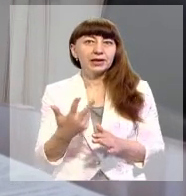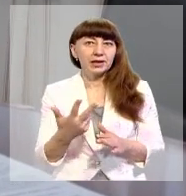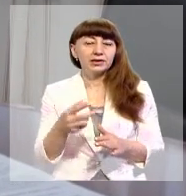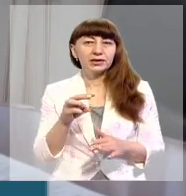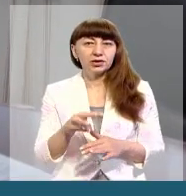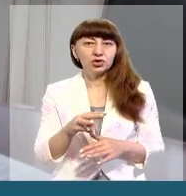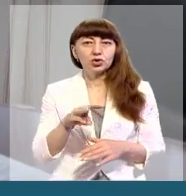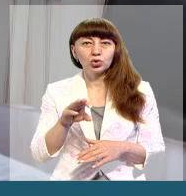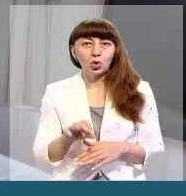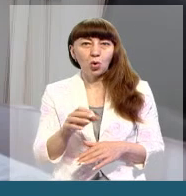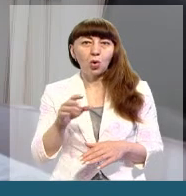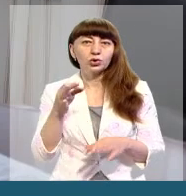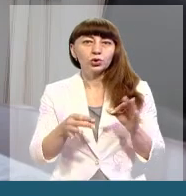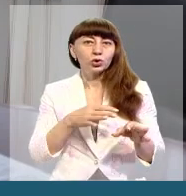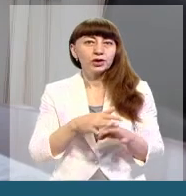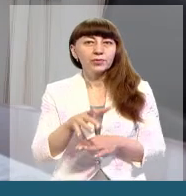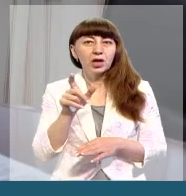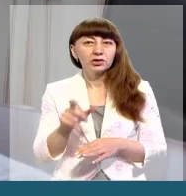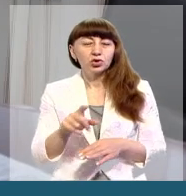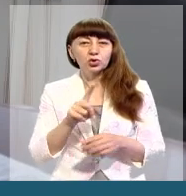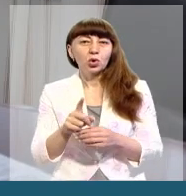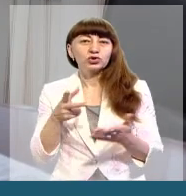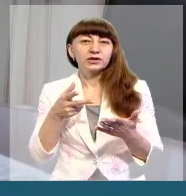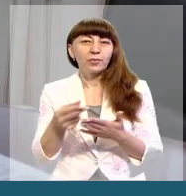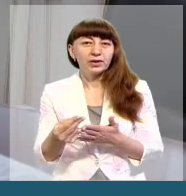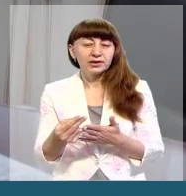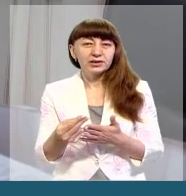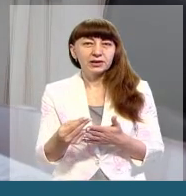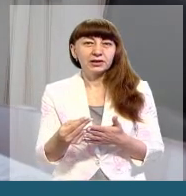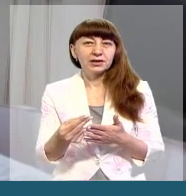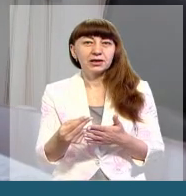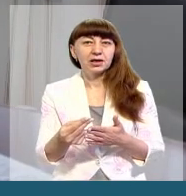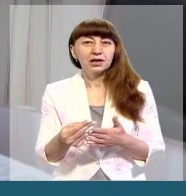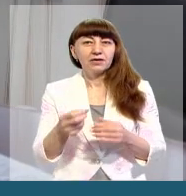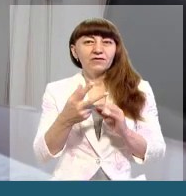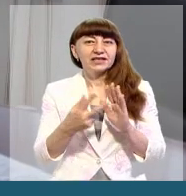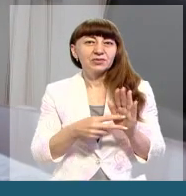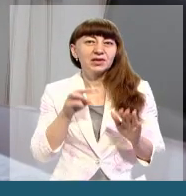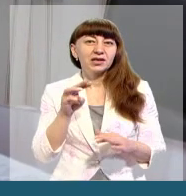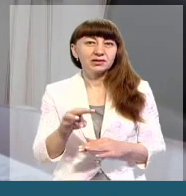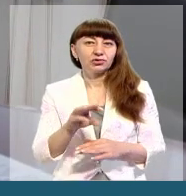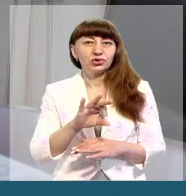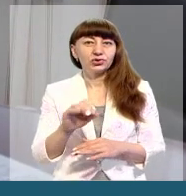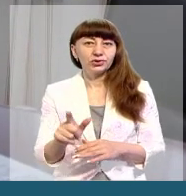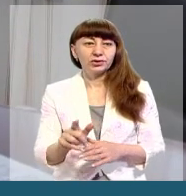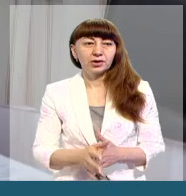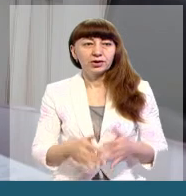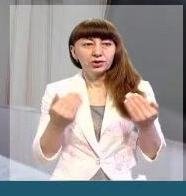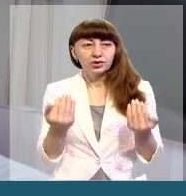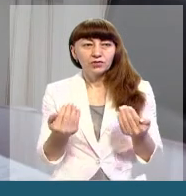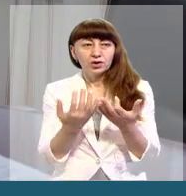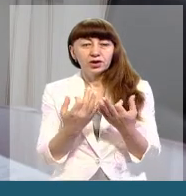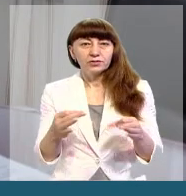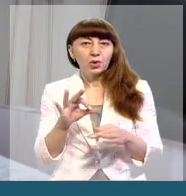теңгеден астам сома төлеуі тиіс еді. Бүгінгі күні ол бұдан босатылды, яғни тек айыппұл ғана төлейді. Бұл пилоттық жоба қаңтар